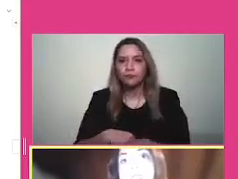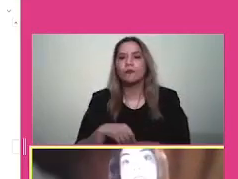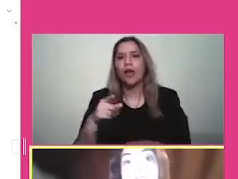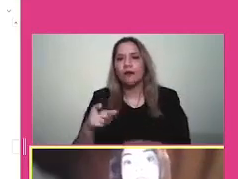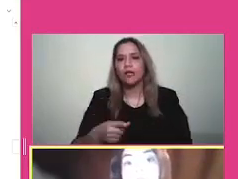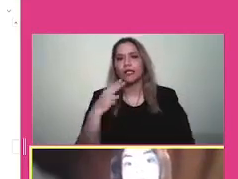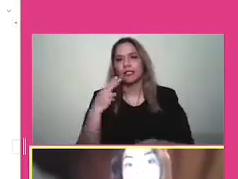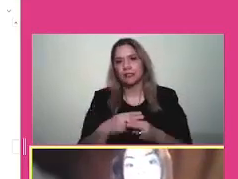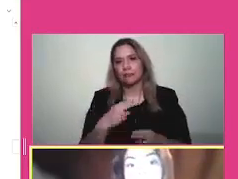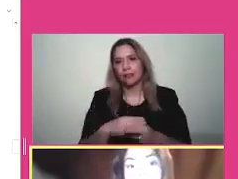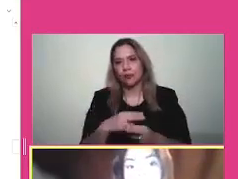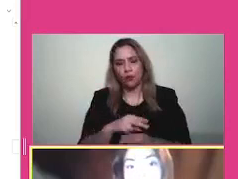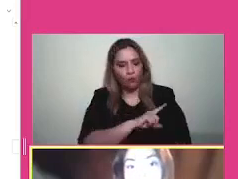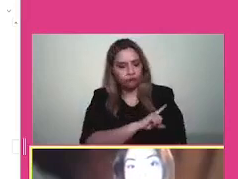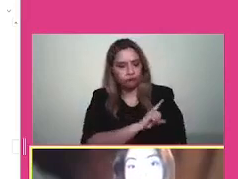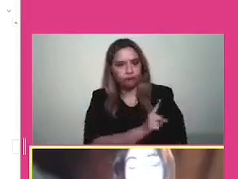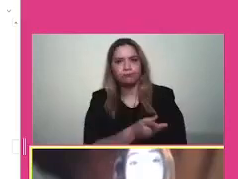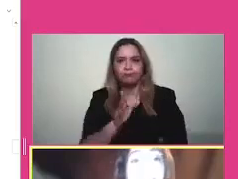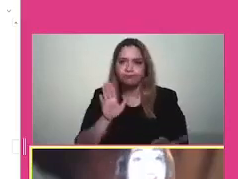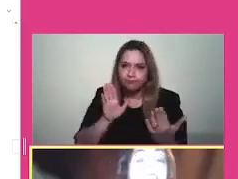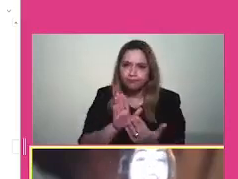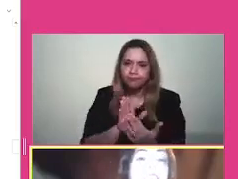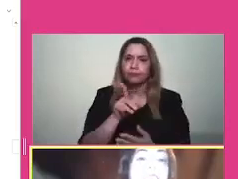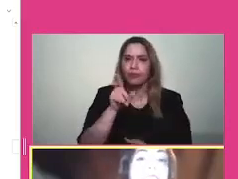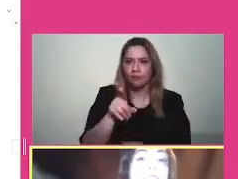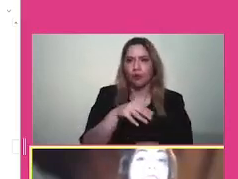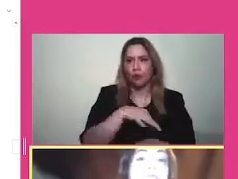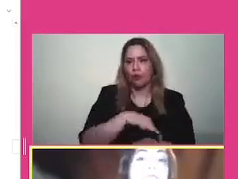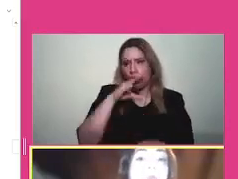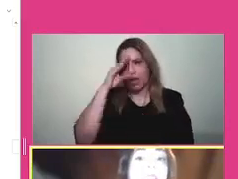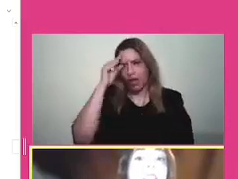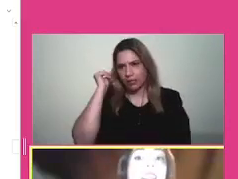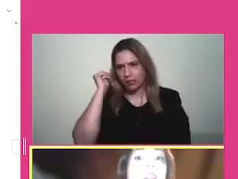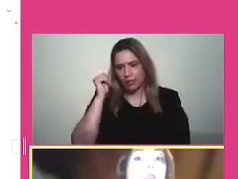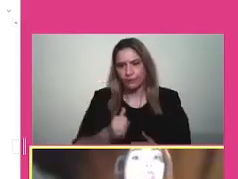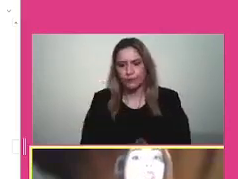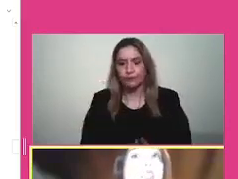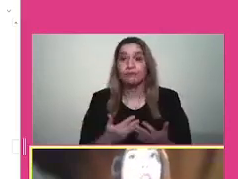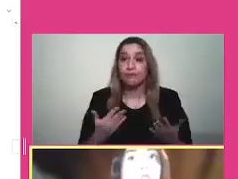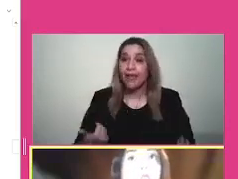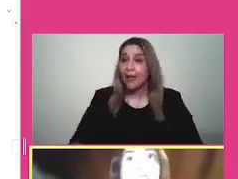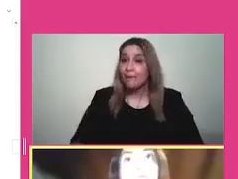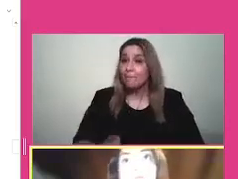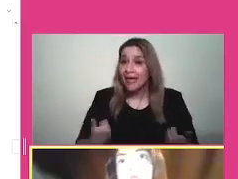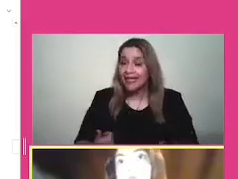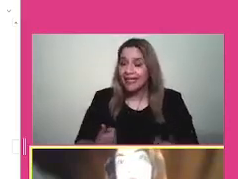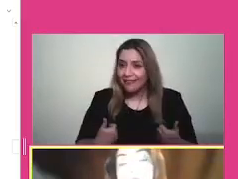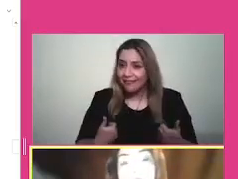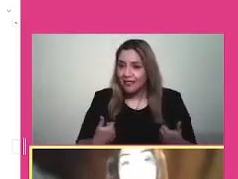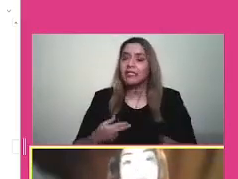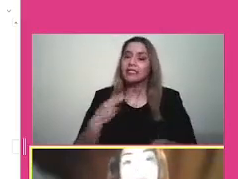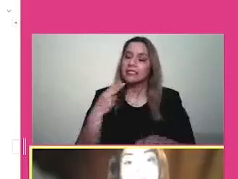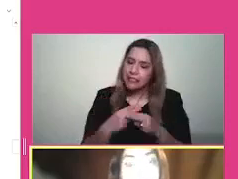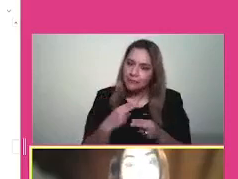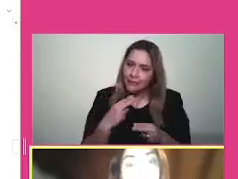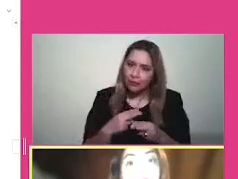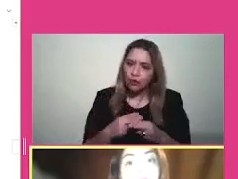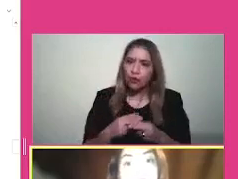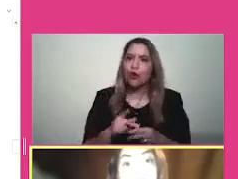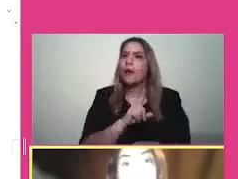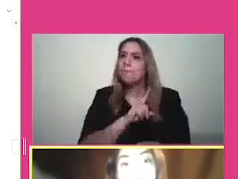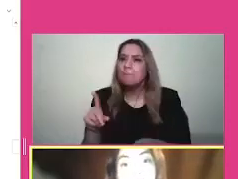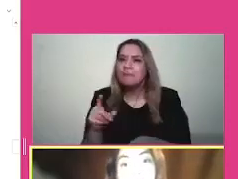στη φαρέτρα της αντιμετώπισης της άνοιας. Το παιχνίδι, λοιπόν, ως ένας πυλώνας αυτών των μη